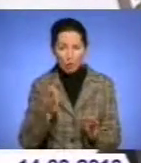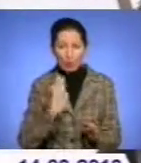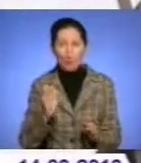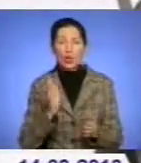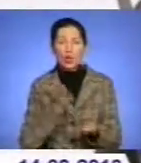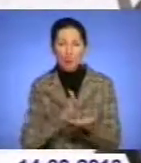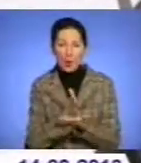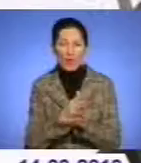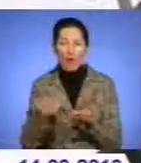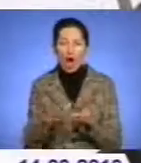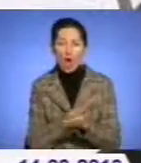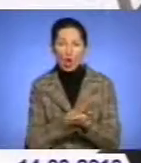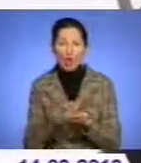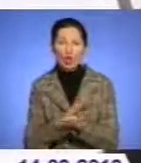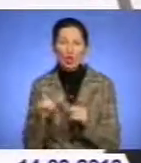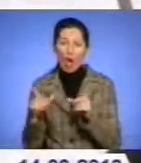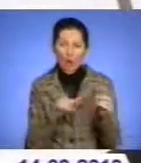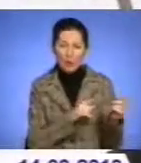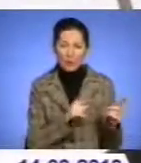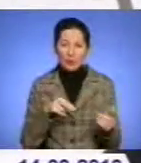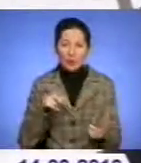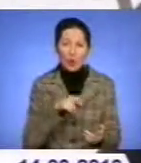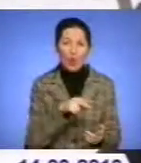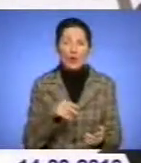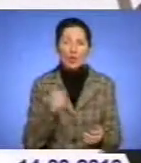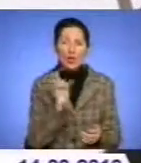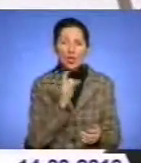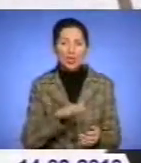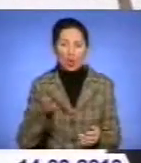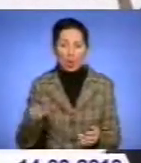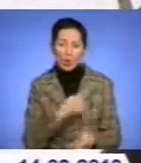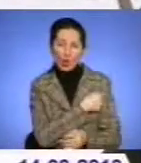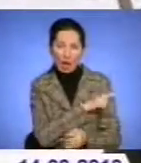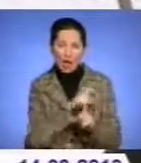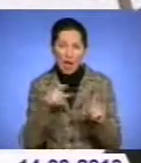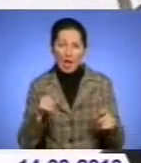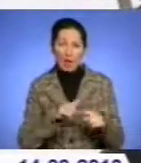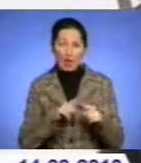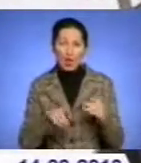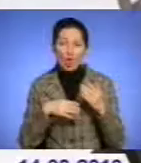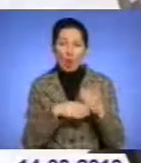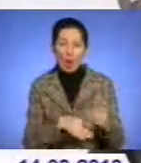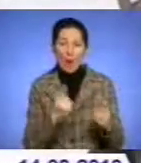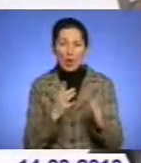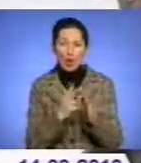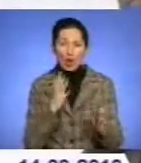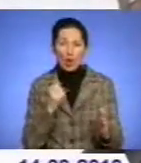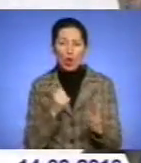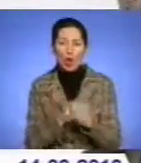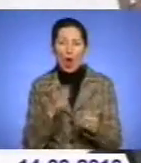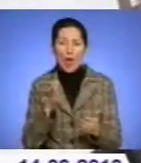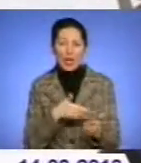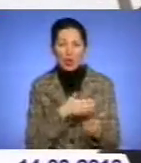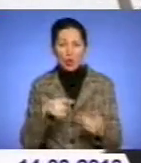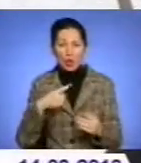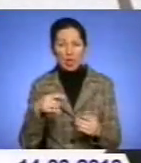заїздів і підходів до садочків, до лікарень, до швидкої допомоги у першу чергу і до ліквідації інших